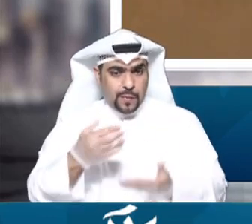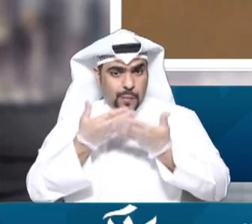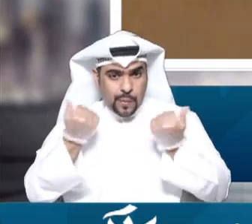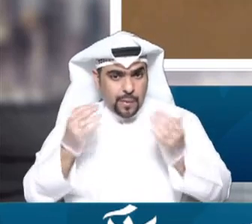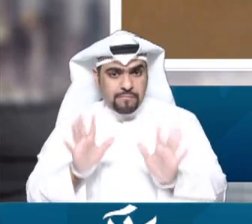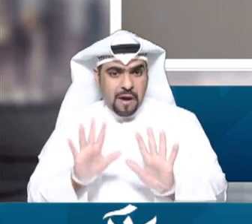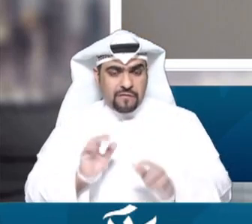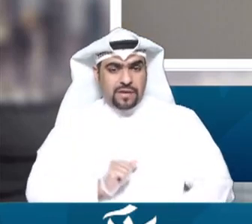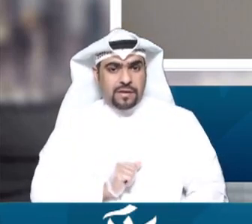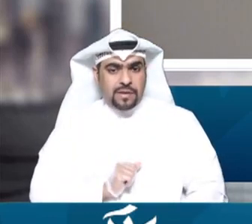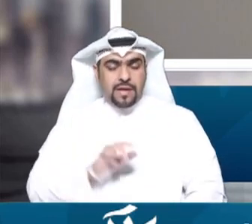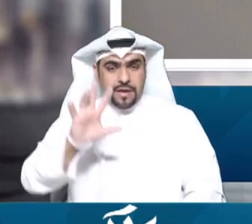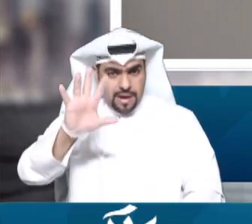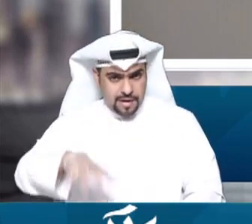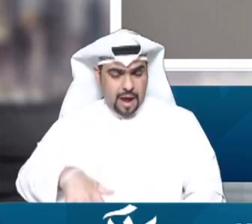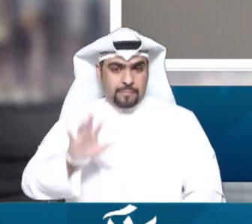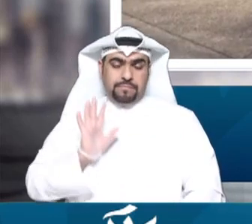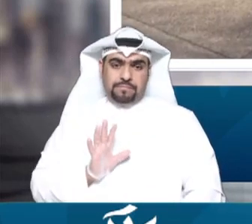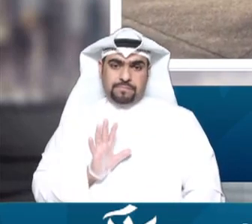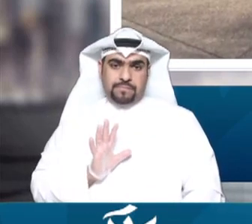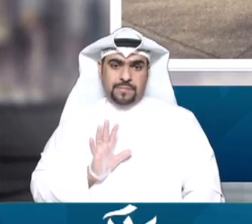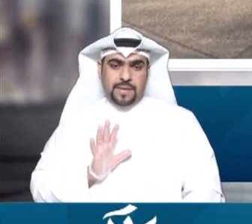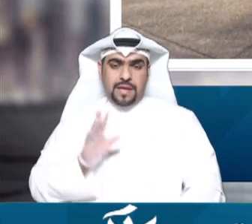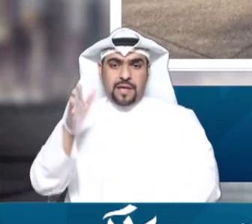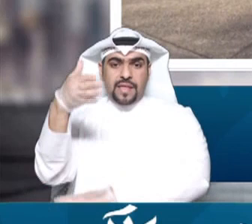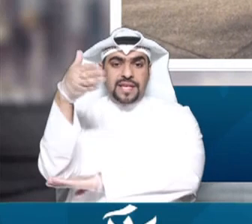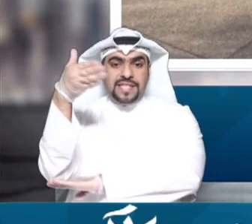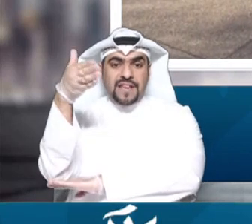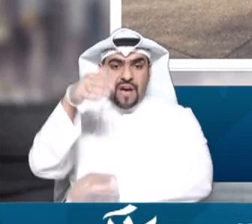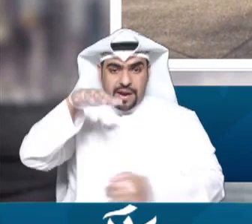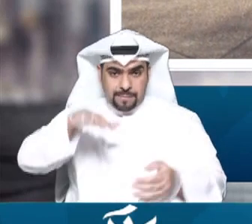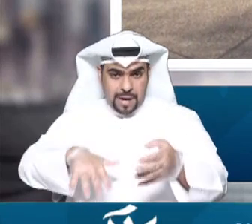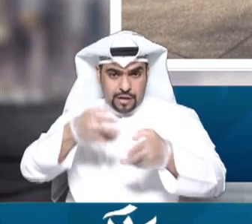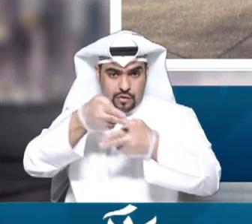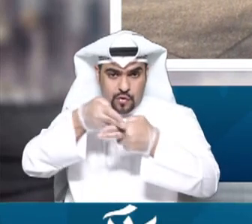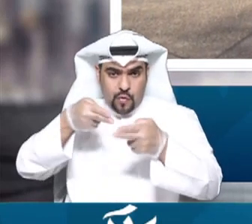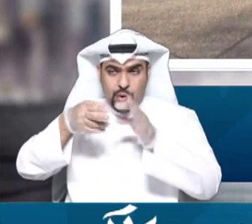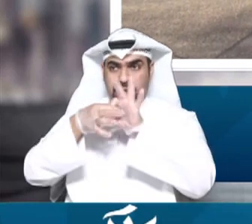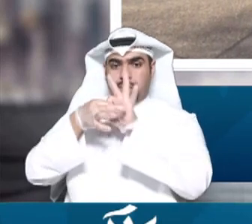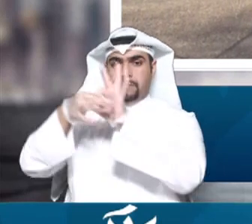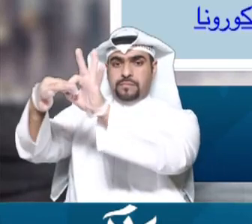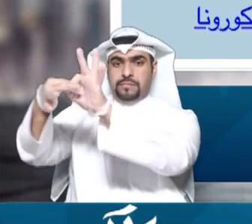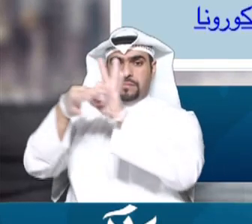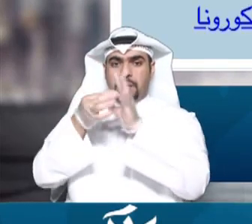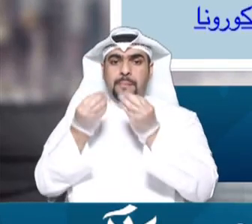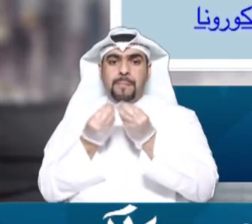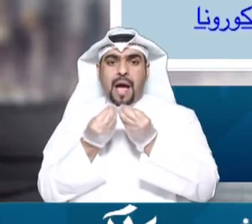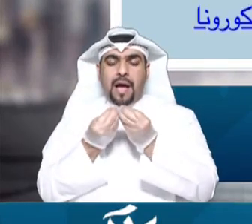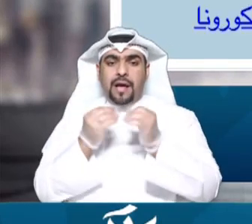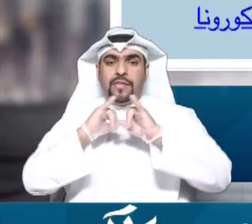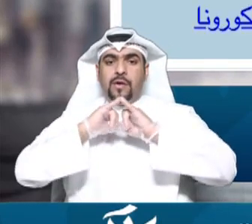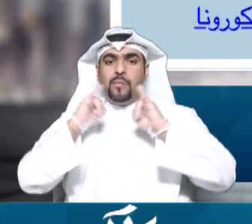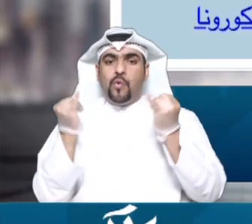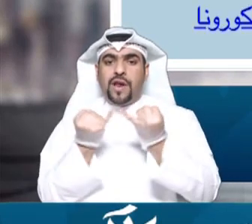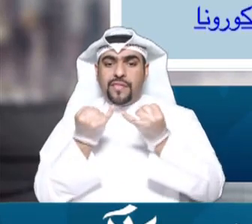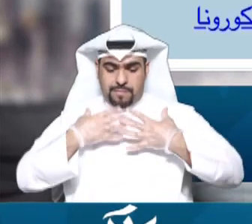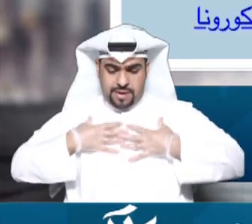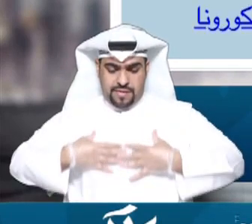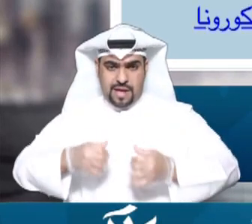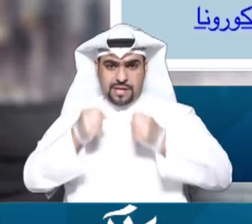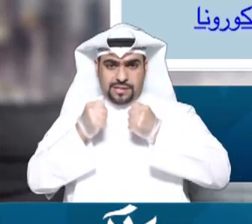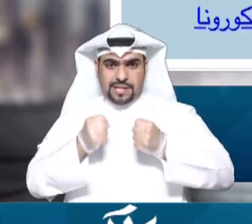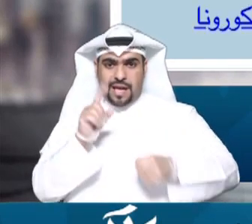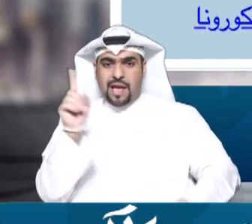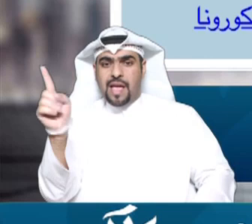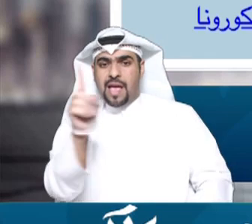المسألة دوليا أصبحت منظمة الصحة الدولية، وبحكم كوني أنا المندوب الدائم لدولة الكويت لدى منظمة